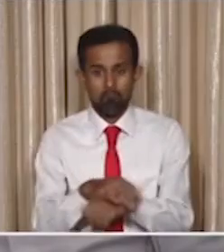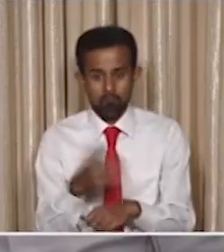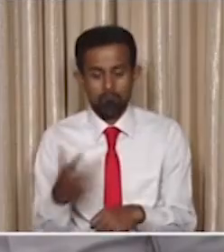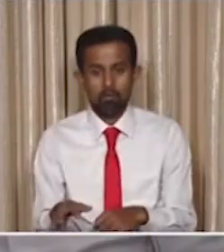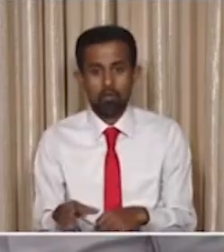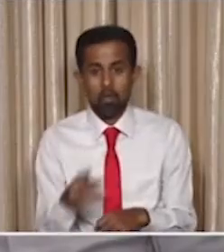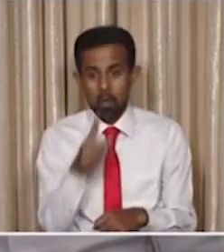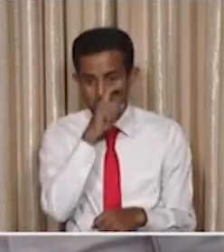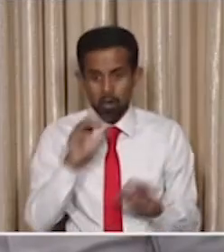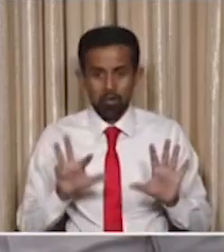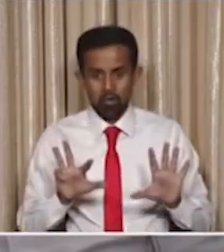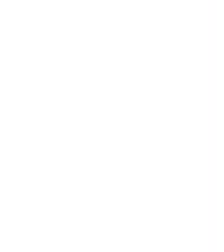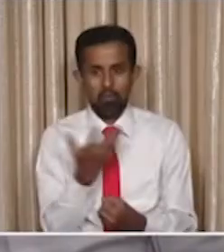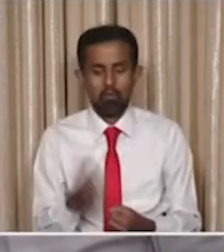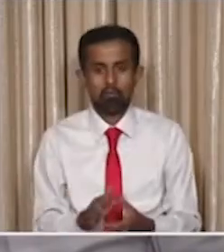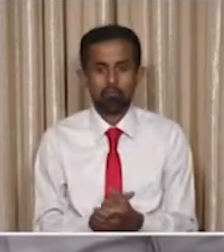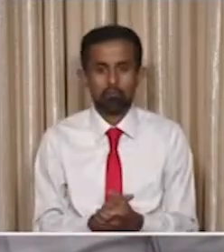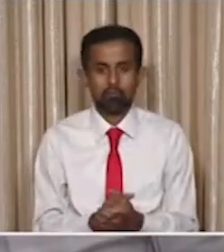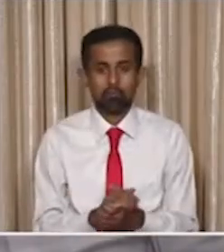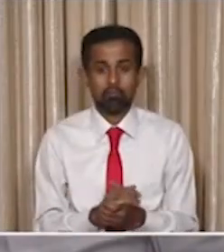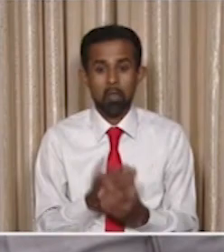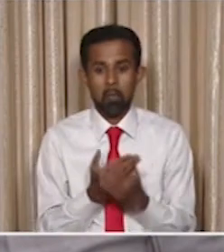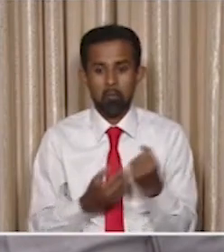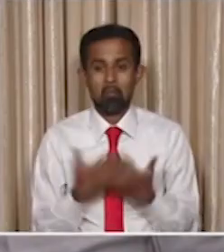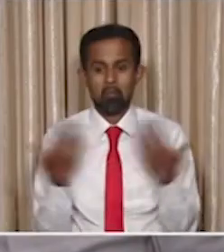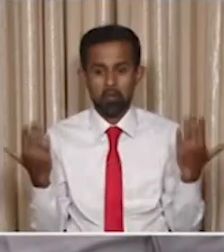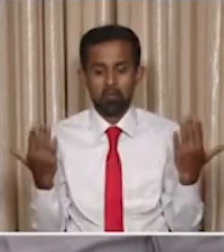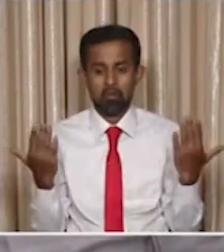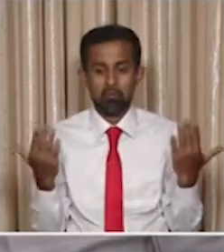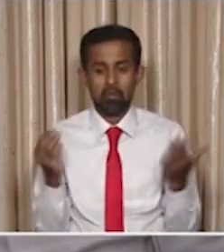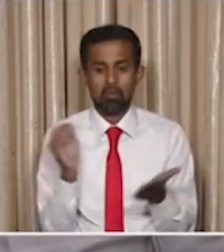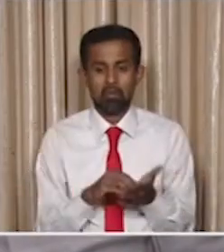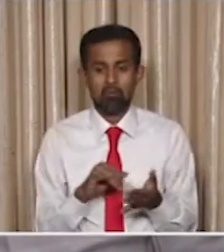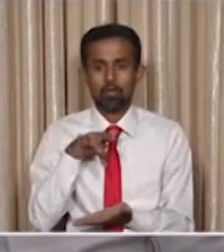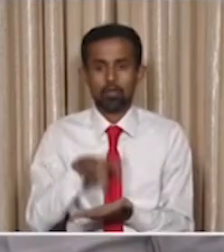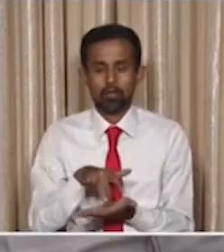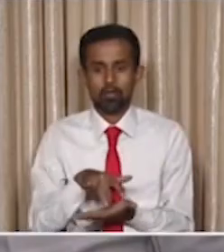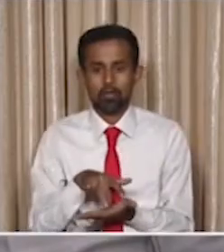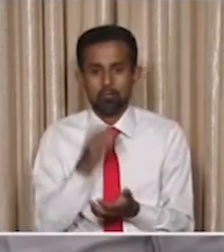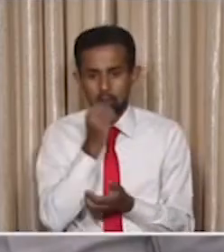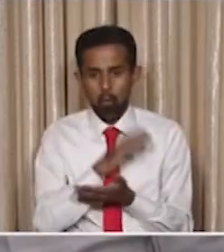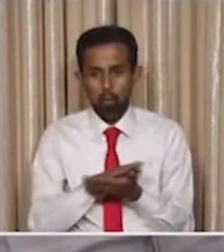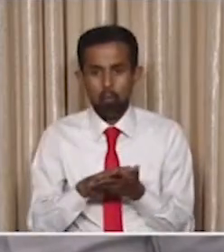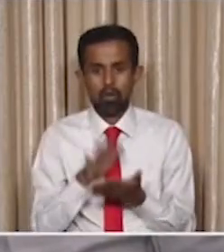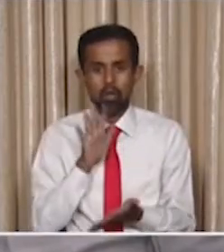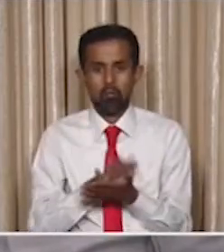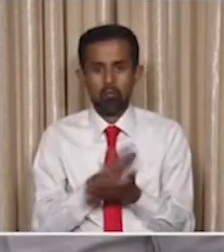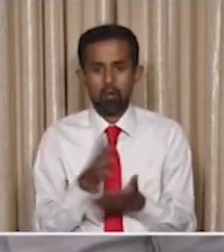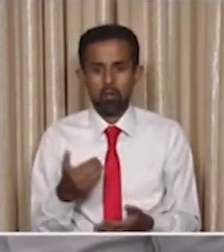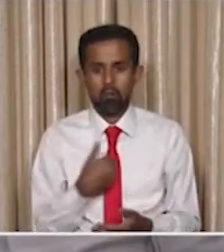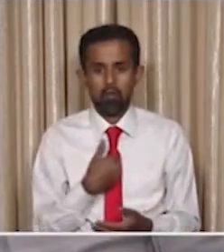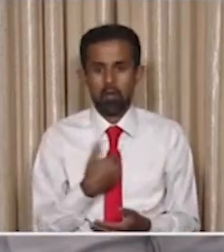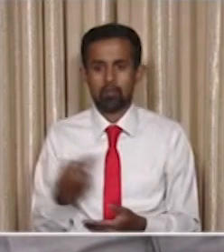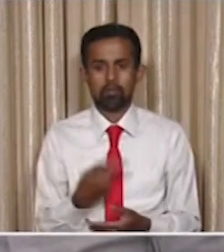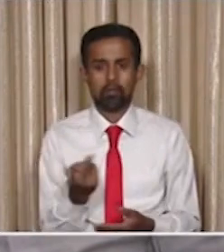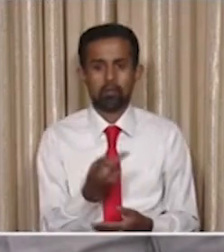කරේ. නමයක්ද කොහෙද හිරේ දාලා තිබුණා. මේ ජාතිවාදී පත්තරේ තමයි දාලා තිබුණේ සුරිච් නගරේ හෝටලයක සාදයක් පවත්වලා කියලා මායි හෙක්ටප්